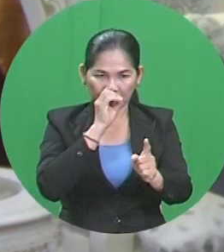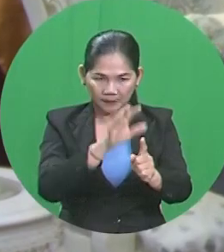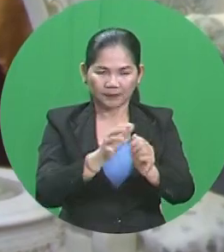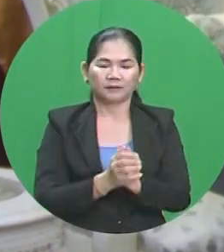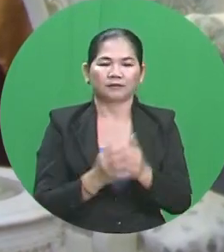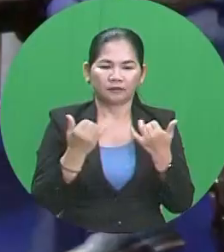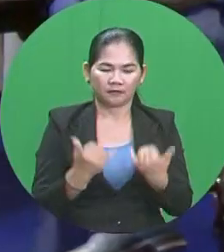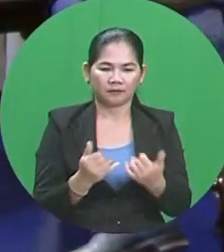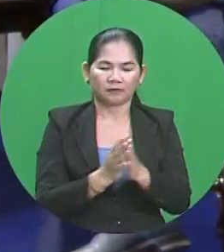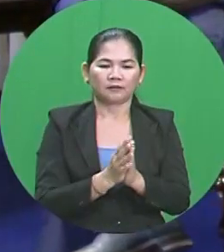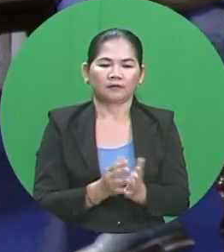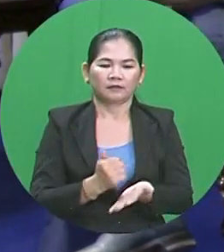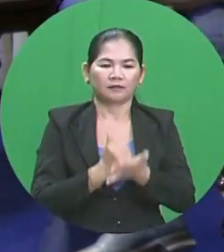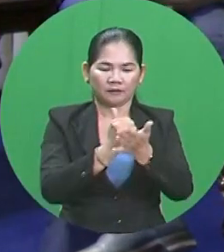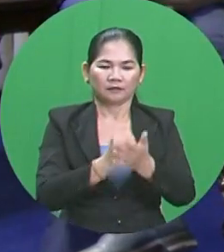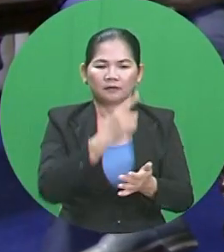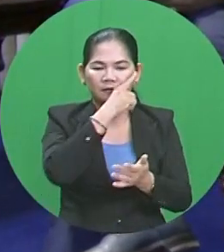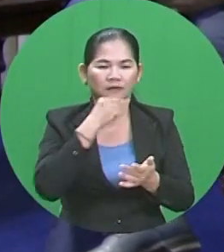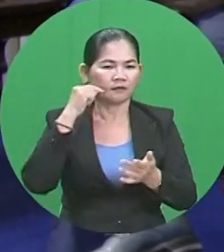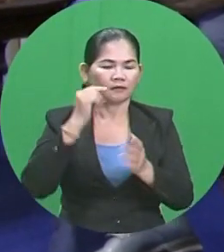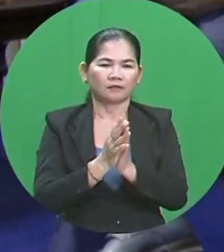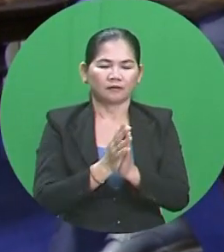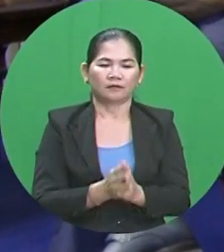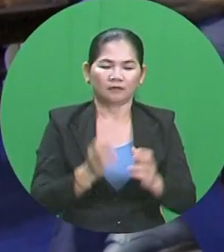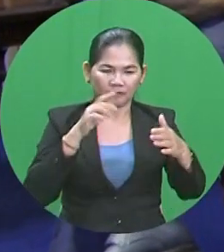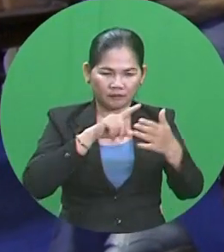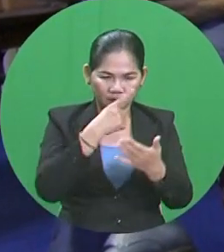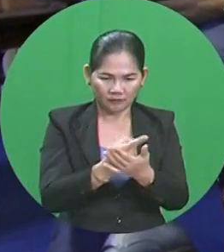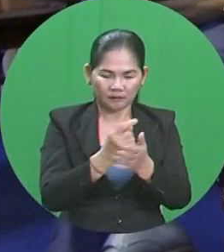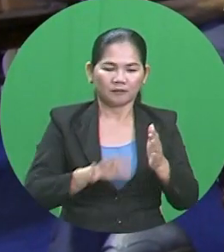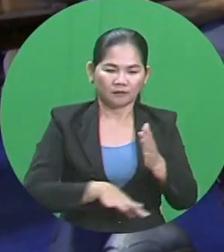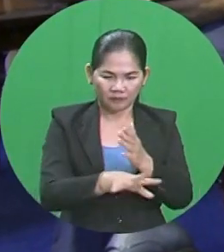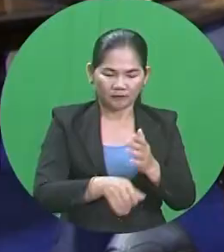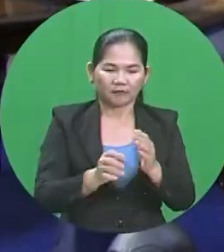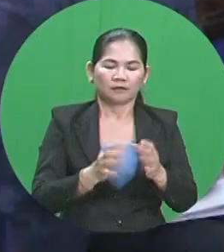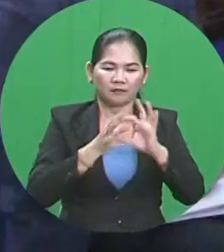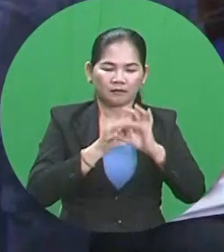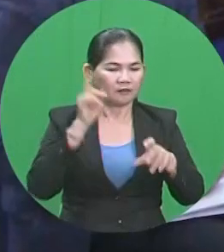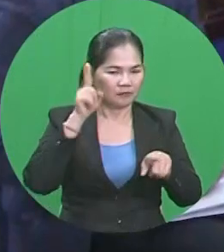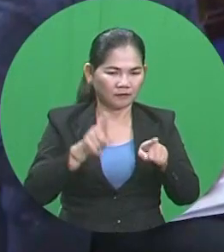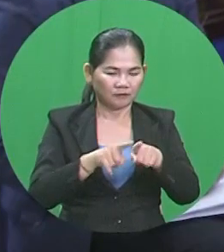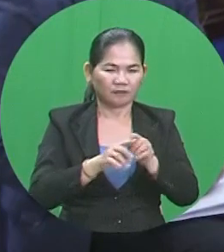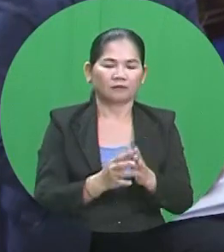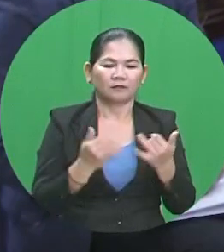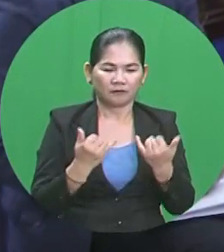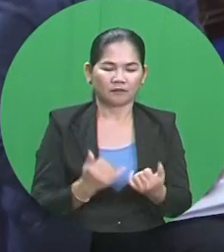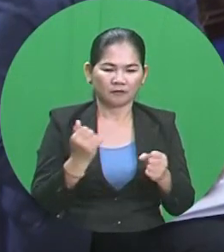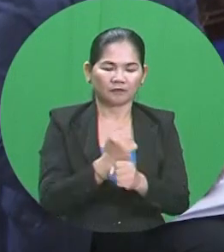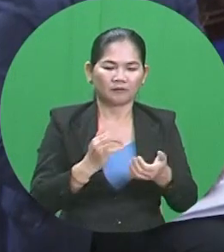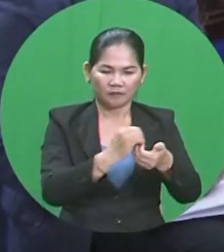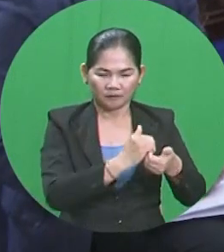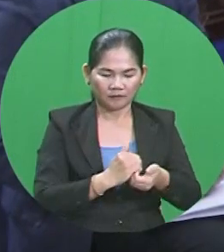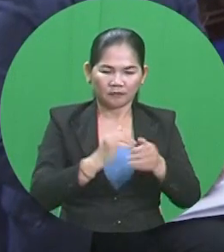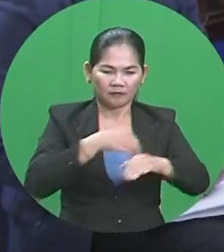ដែរអំពីការគាំទ្ររបស់រុស្ស៊ីចំពោះការចូលរួមរបស់កម្ពុជាក្នុងកិច្ចព្រមព្រៀងពាណិជ្ជកម្មសេរីសហភាពសេដ្